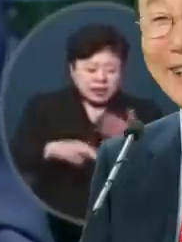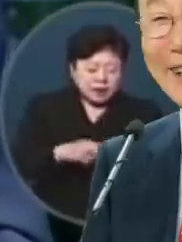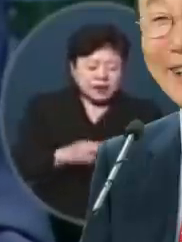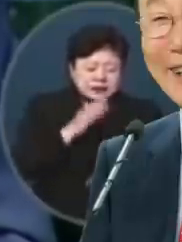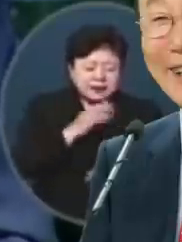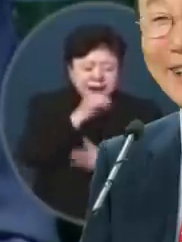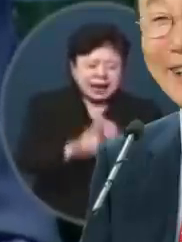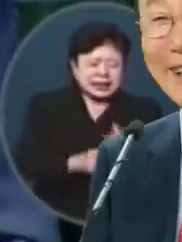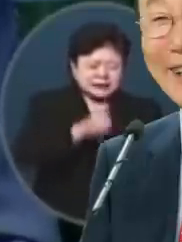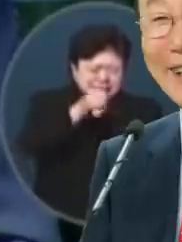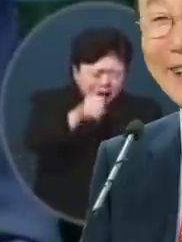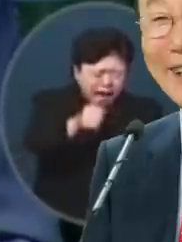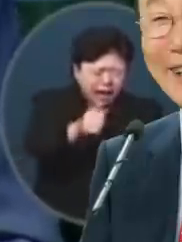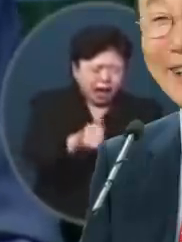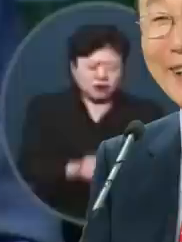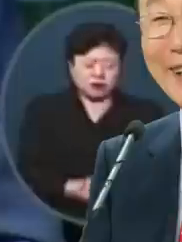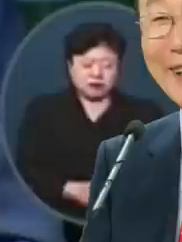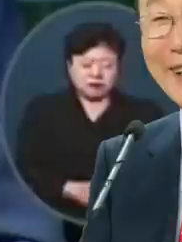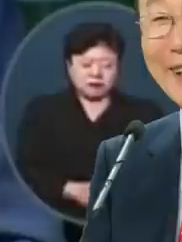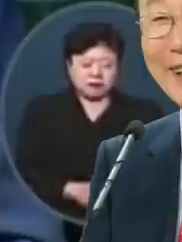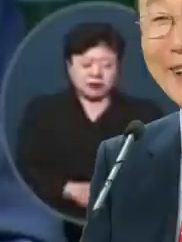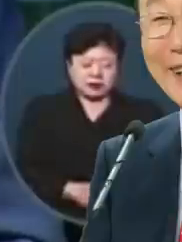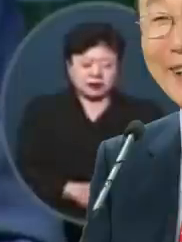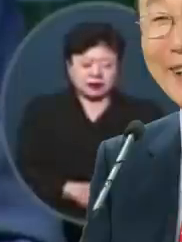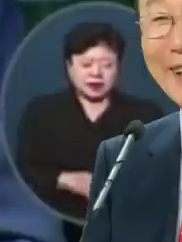하나님이다. 야훼가 참 하나님이다. 그 엘리야가